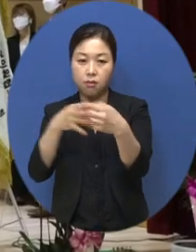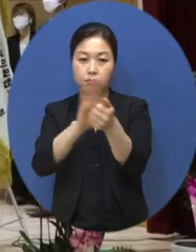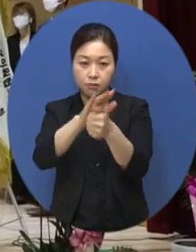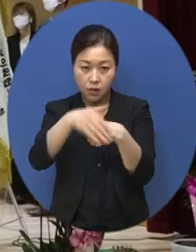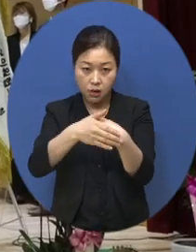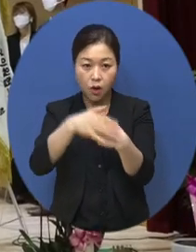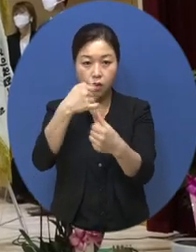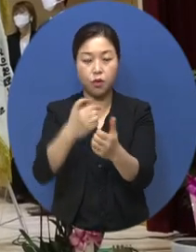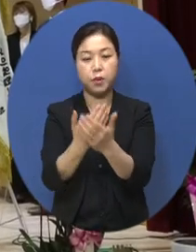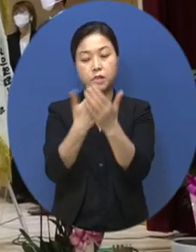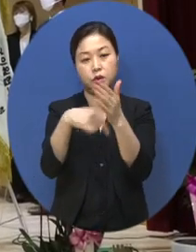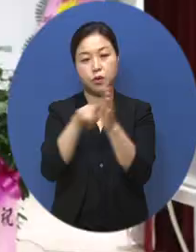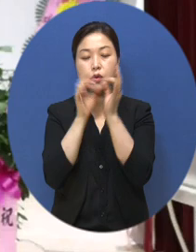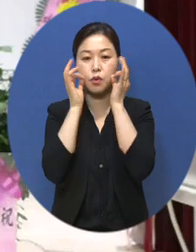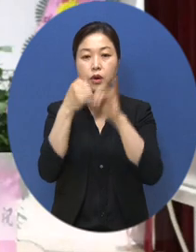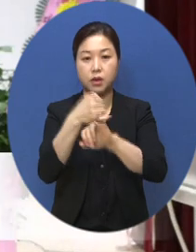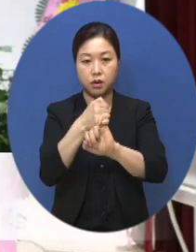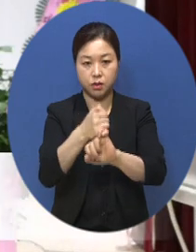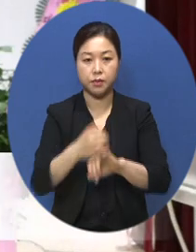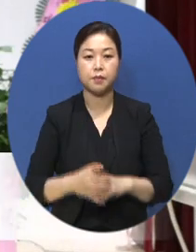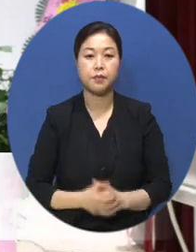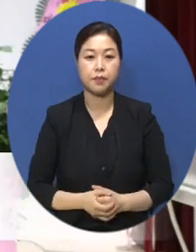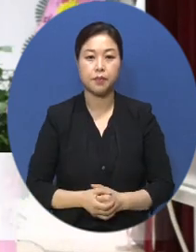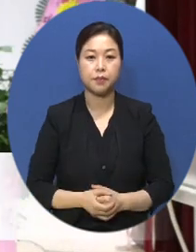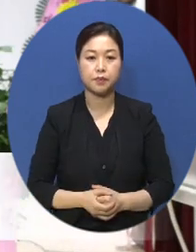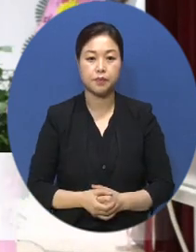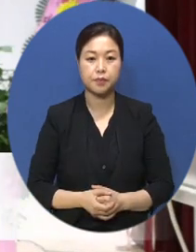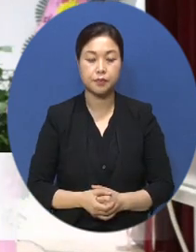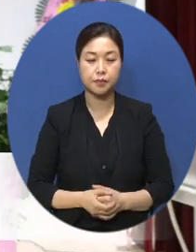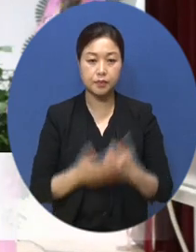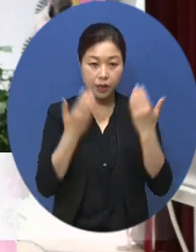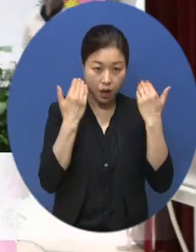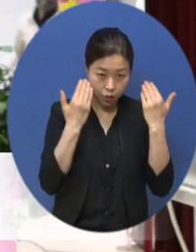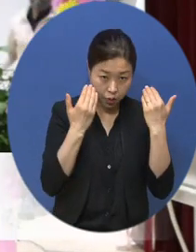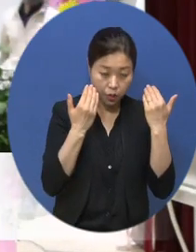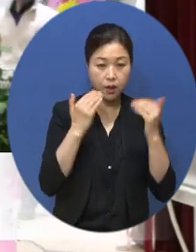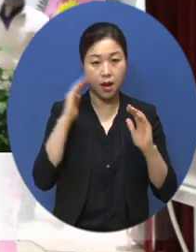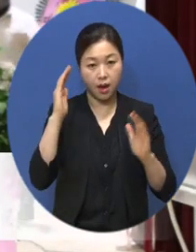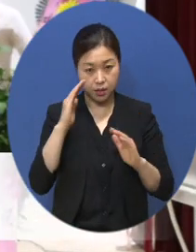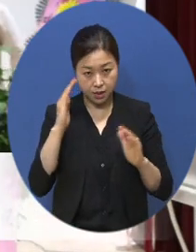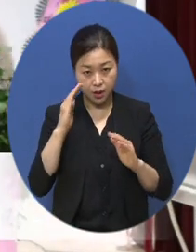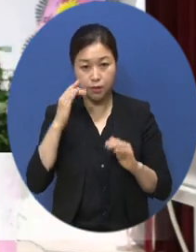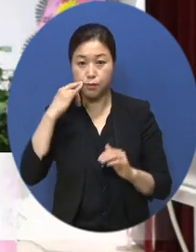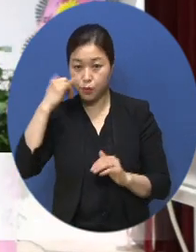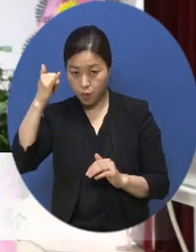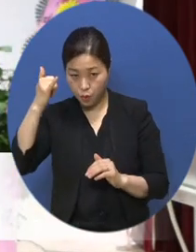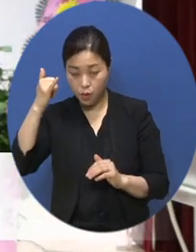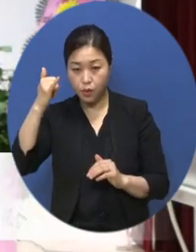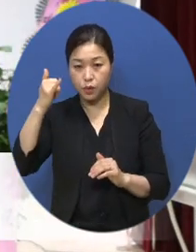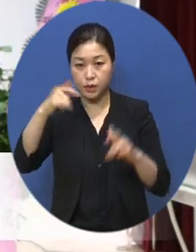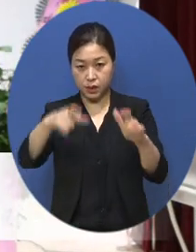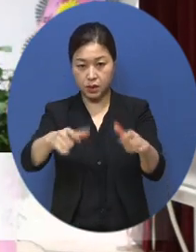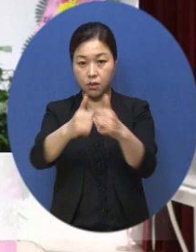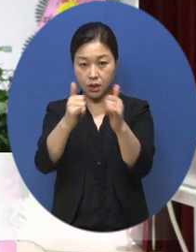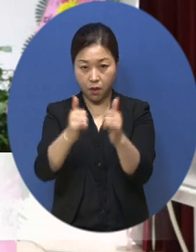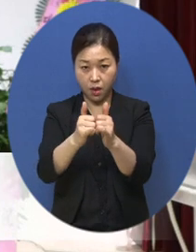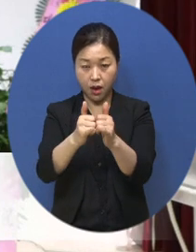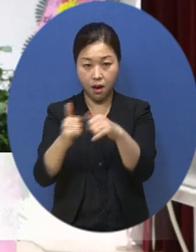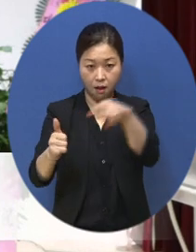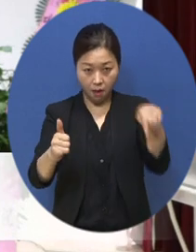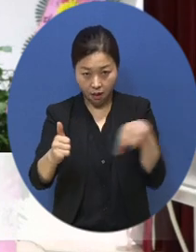방점을 찍었습니다. 학교와 그리고 학생 그리고 학부모 그리고 지역사회가